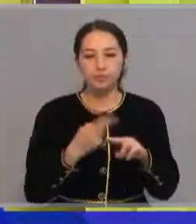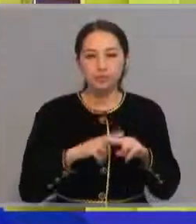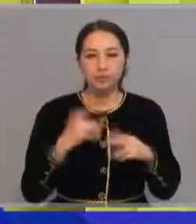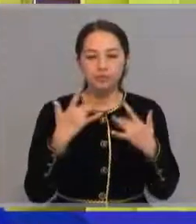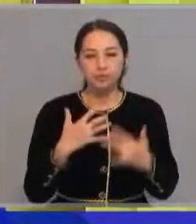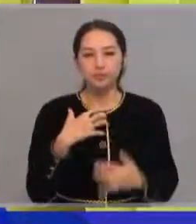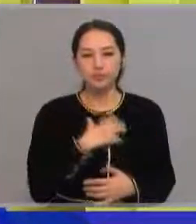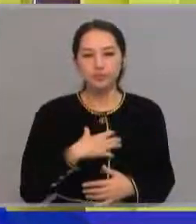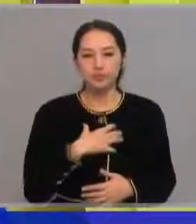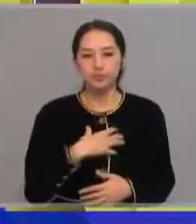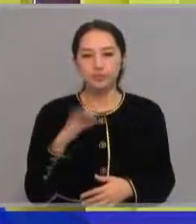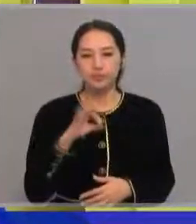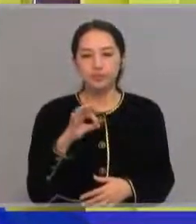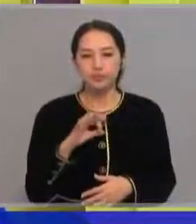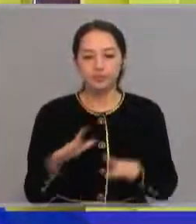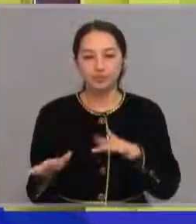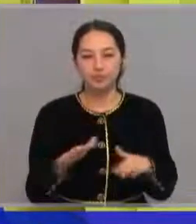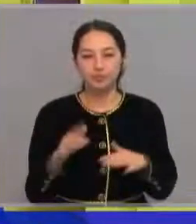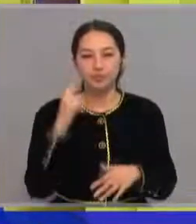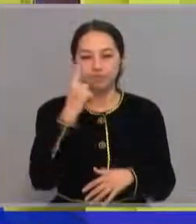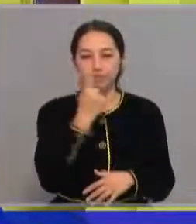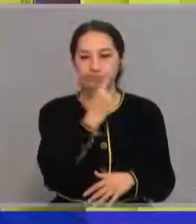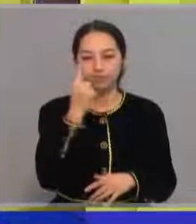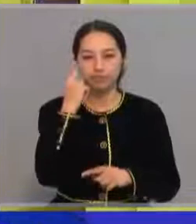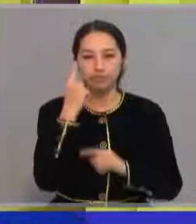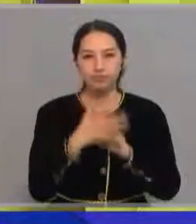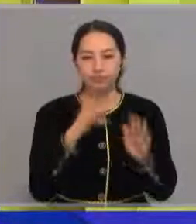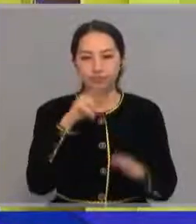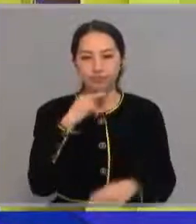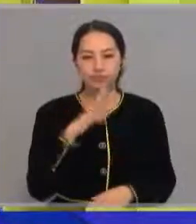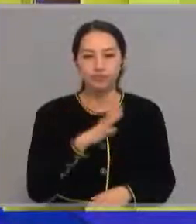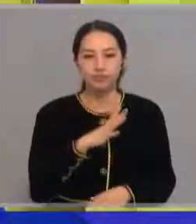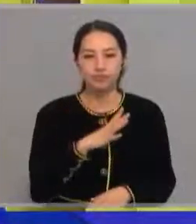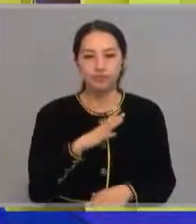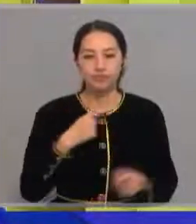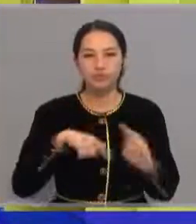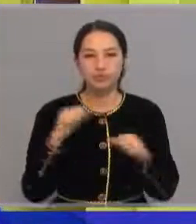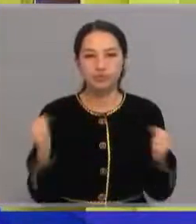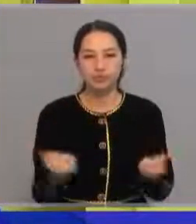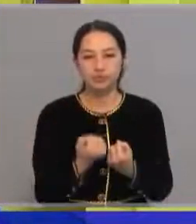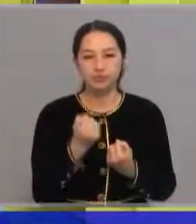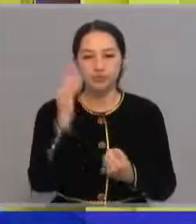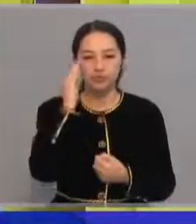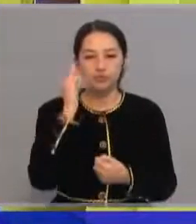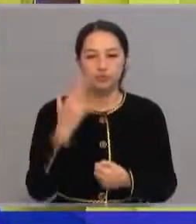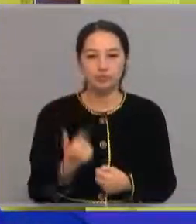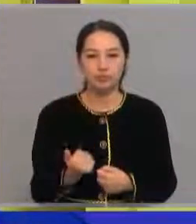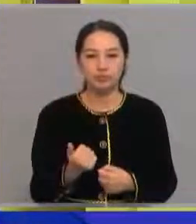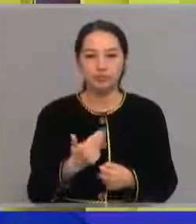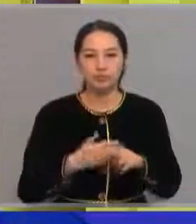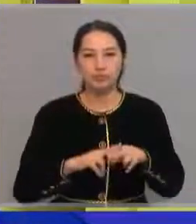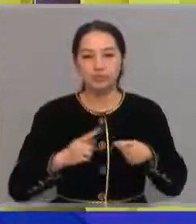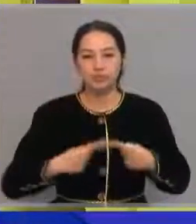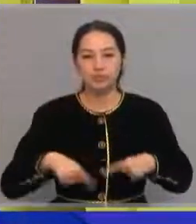деңгейде жасалынып жатқанына көрдік, көзіміз жетті. Біз оны құптаймыз, қолдаймыз. Яғни